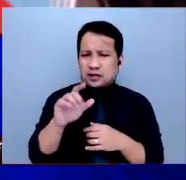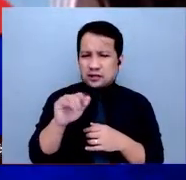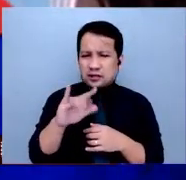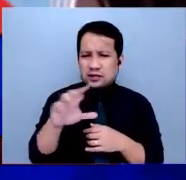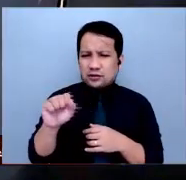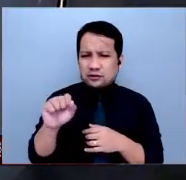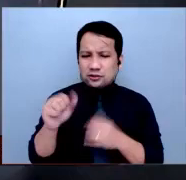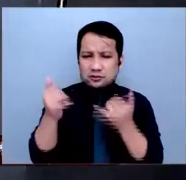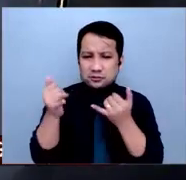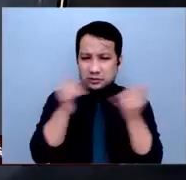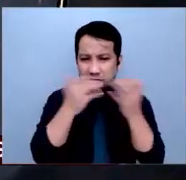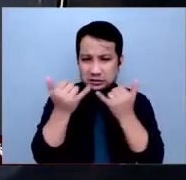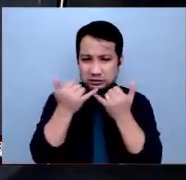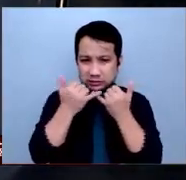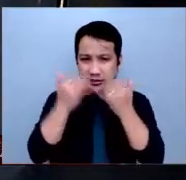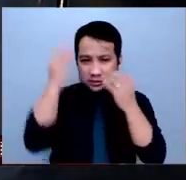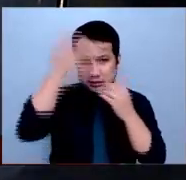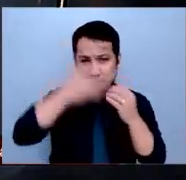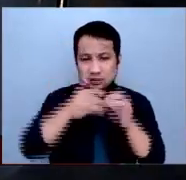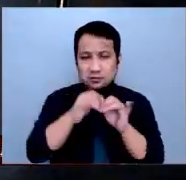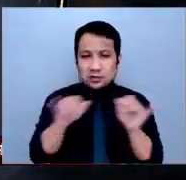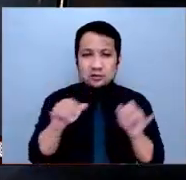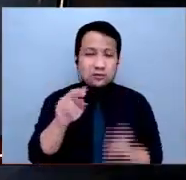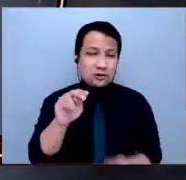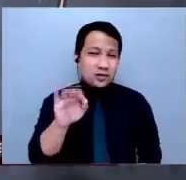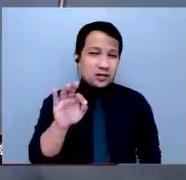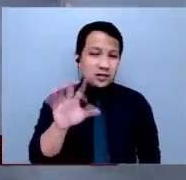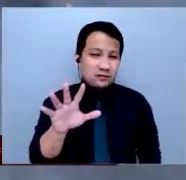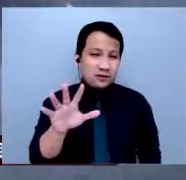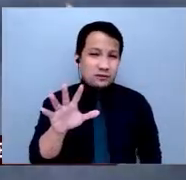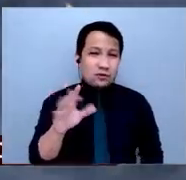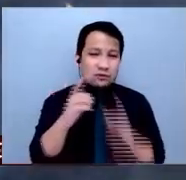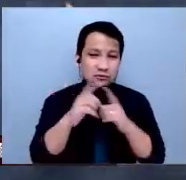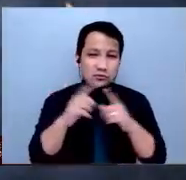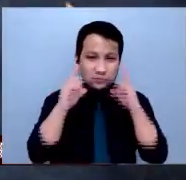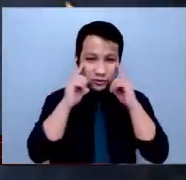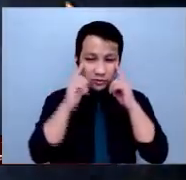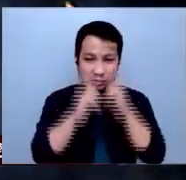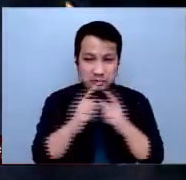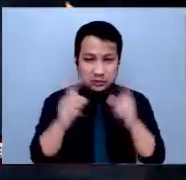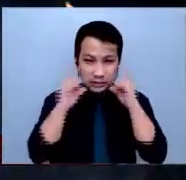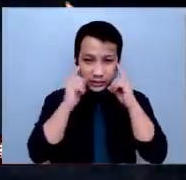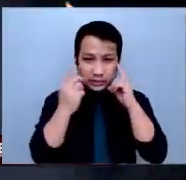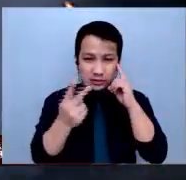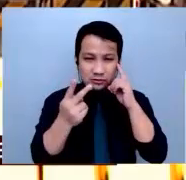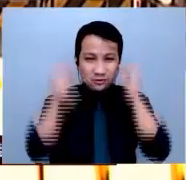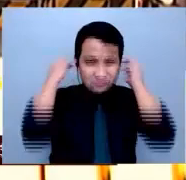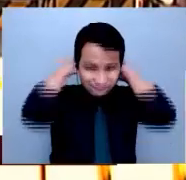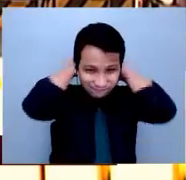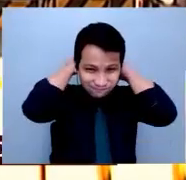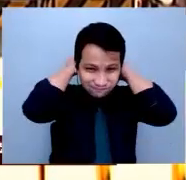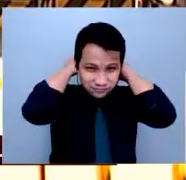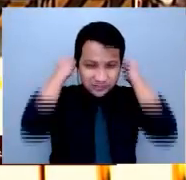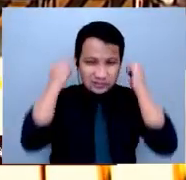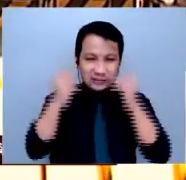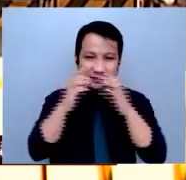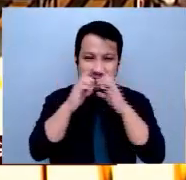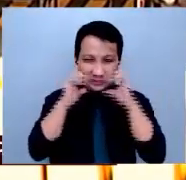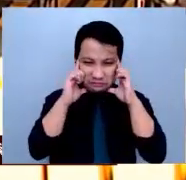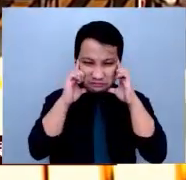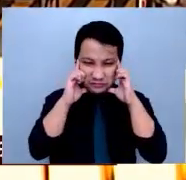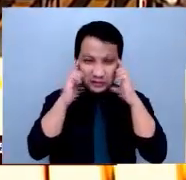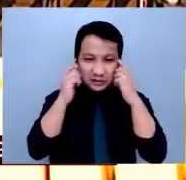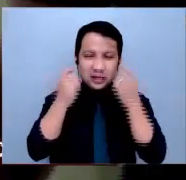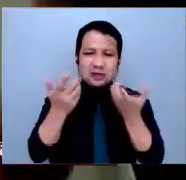ng face shield. Mabuti kung N95 o doble at mahigpit na face mask ang gamit. Kaya sabi ni